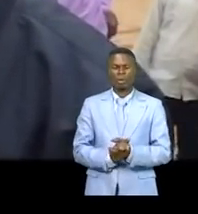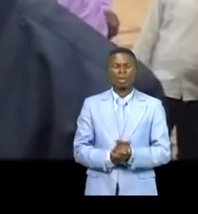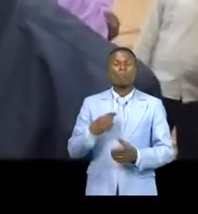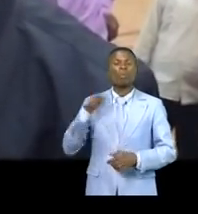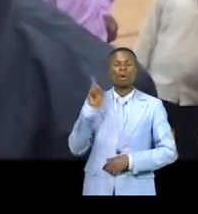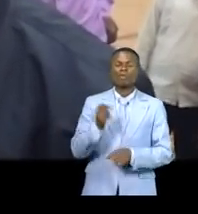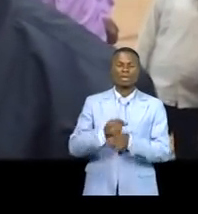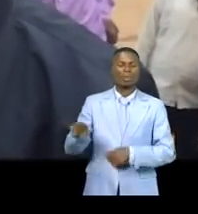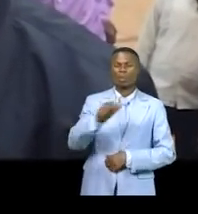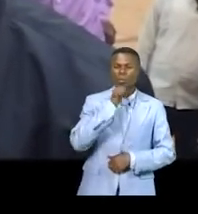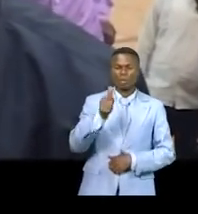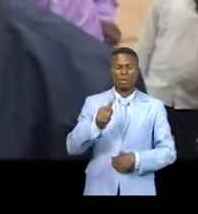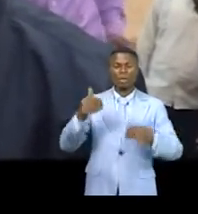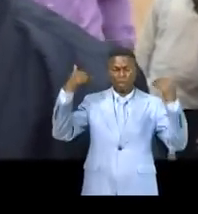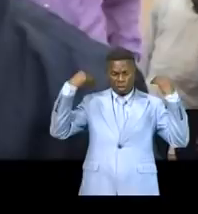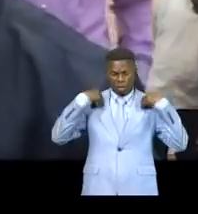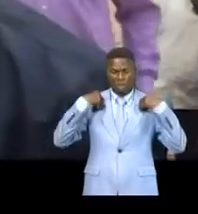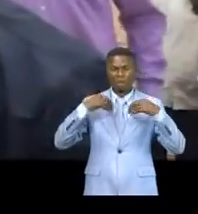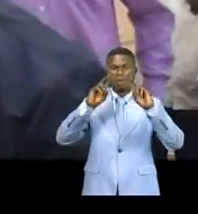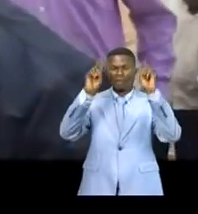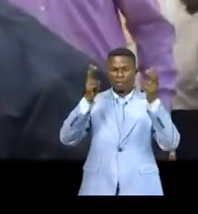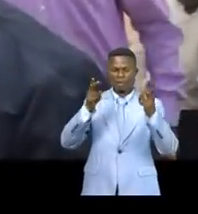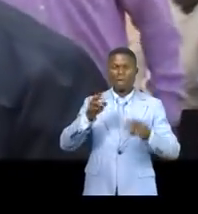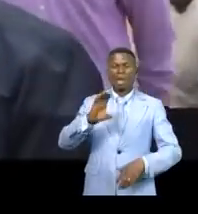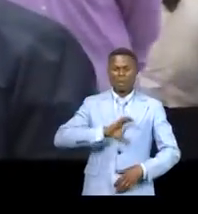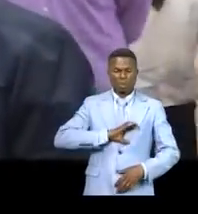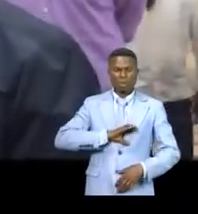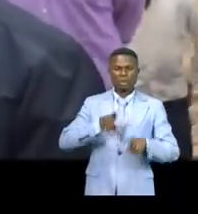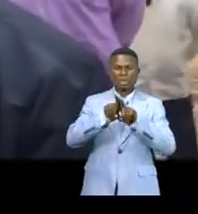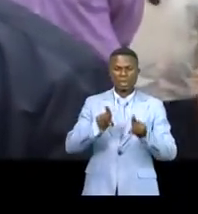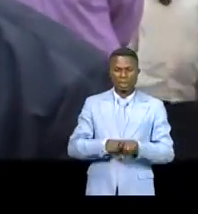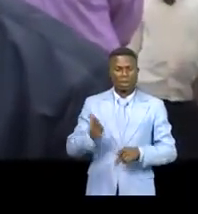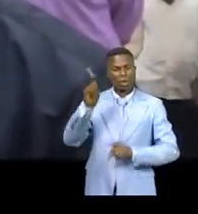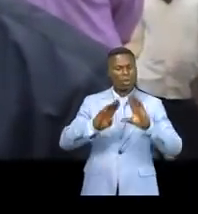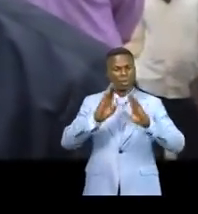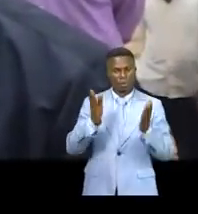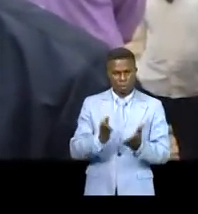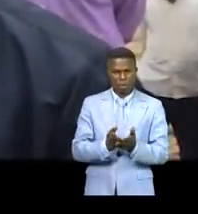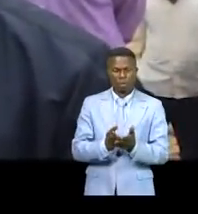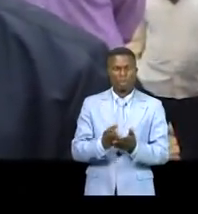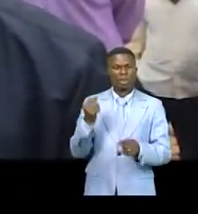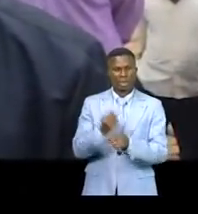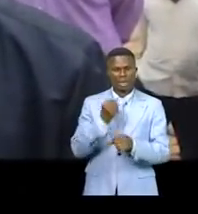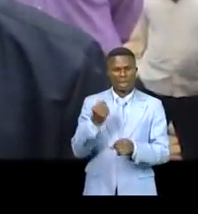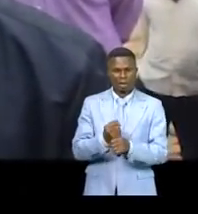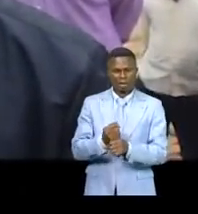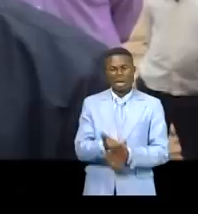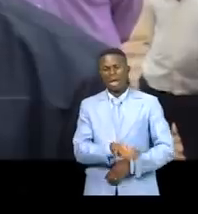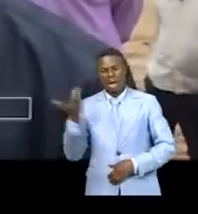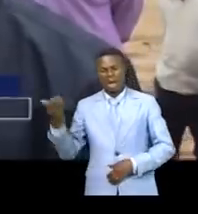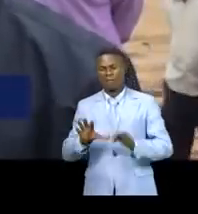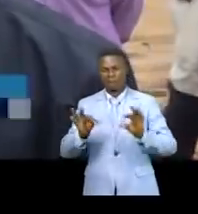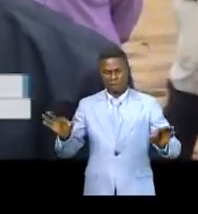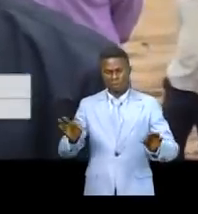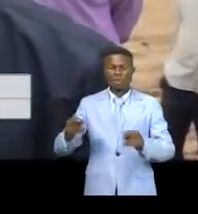pour lui? Personne. C'est le chef de cité, c'est la police, c'est la population, c'est l'AT qui doivent tirer les caniveaux. Ça,